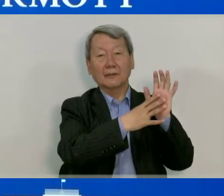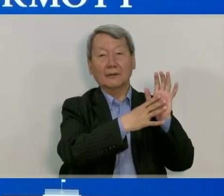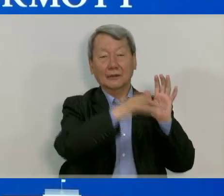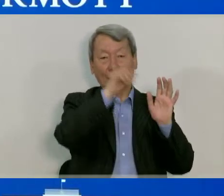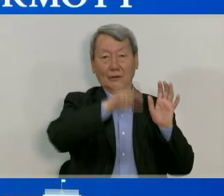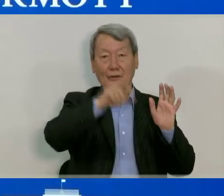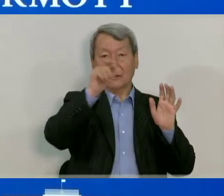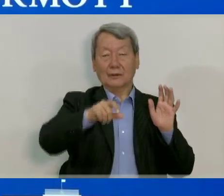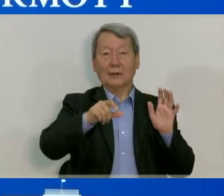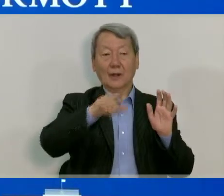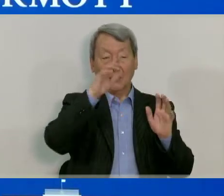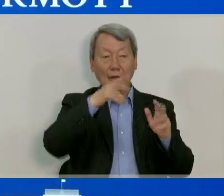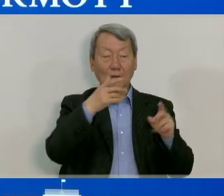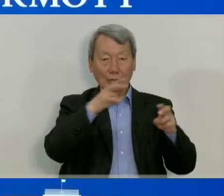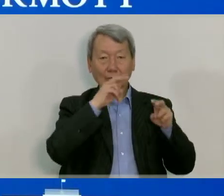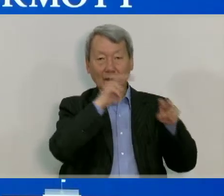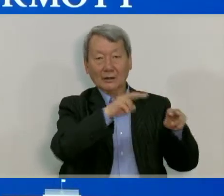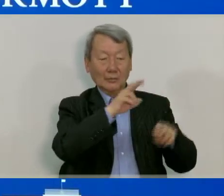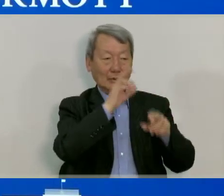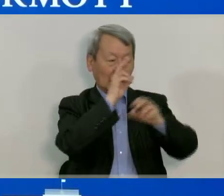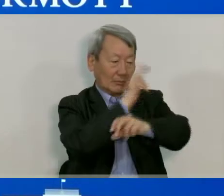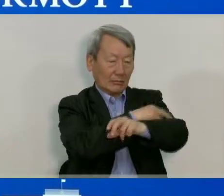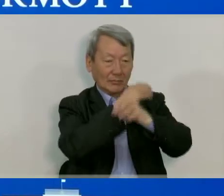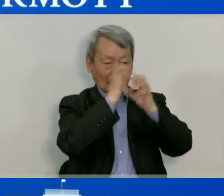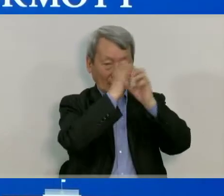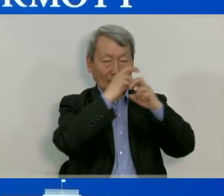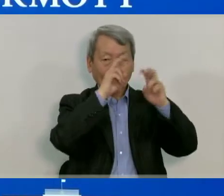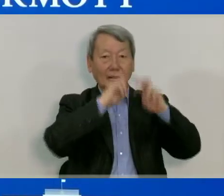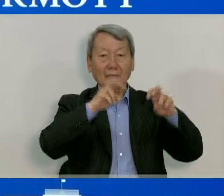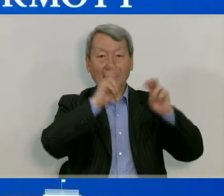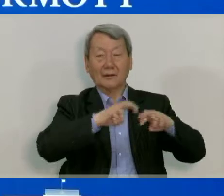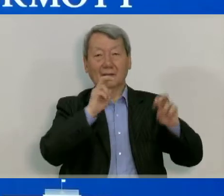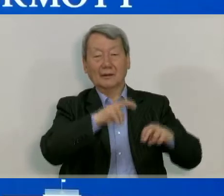1109 человек, за которыми ведется лабораторное